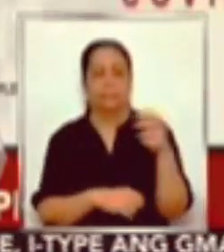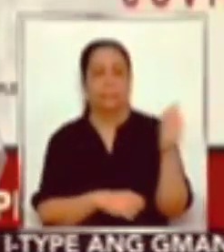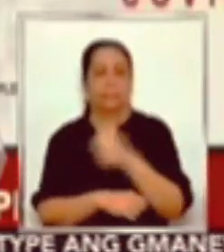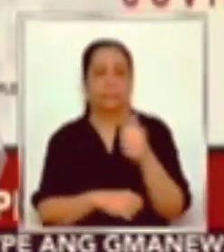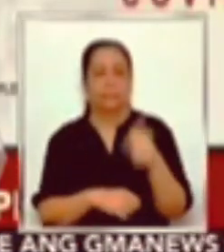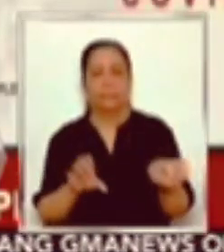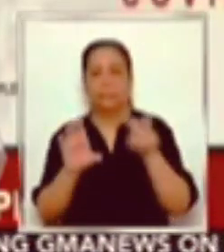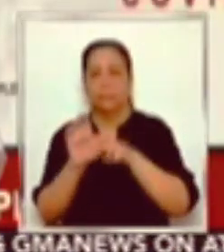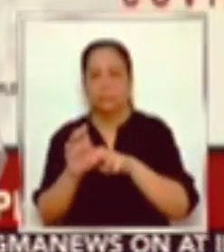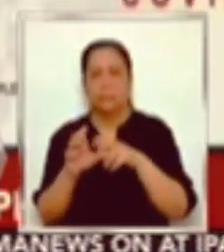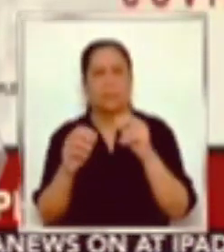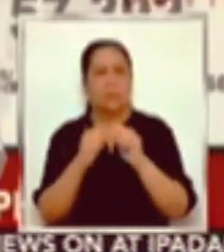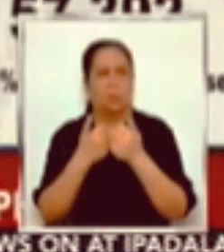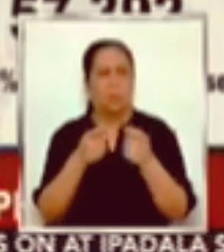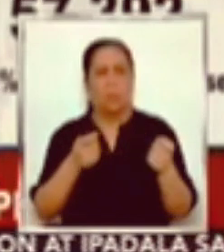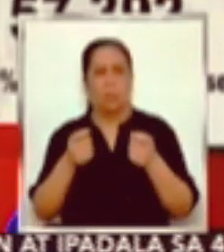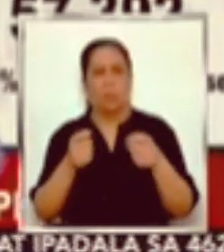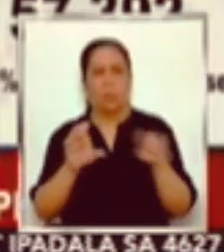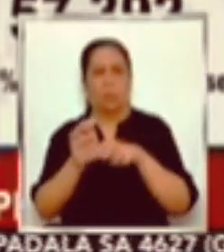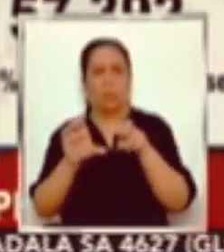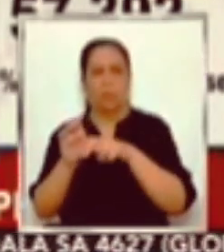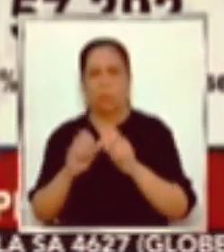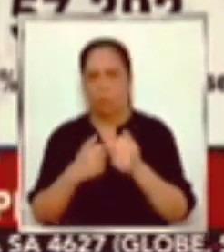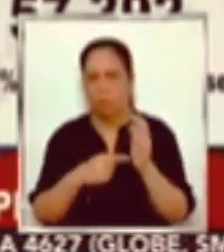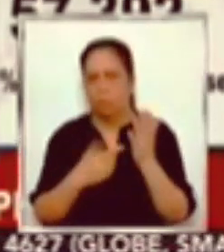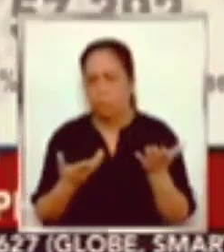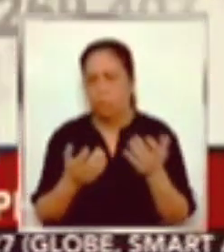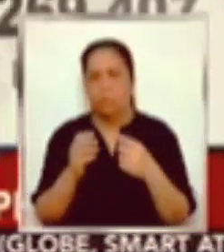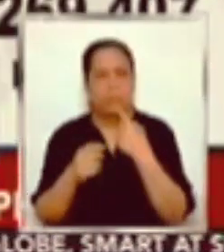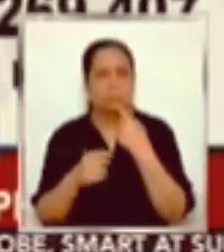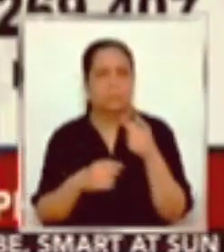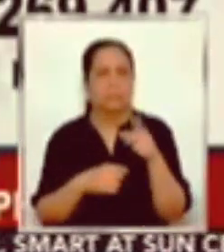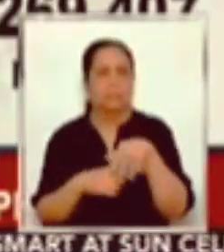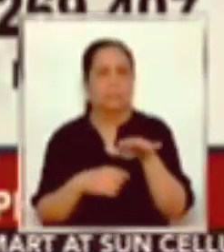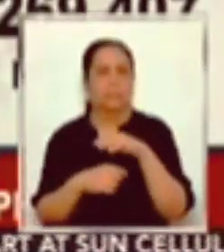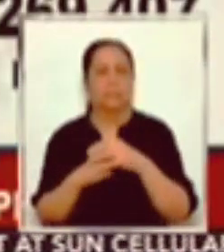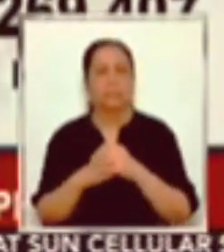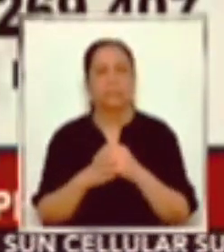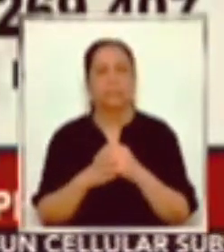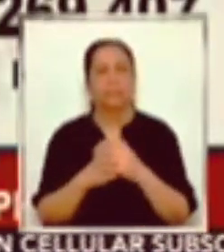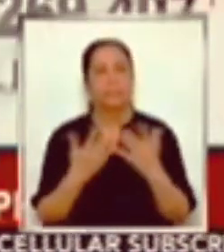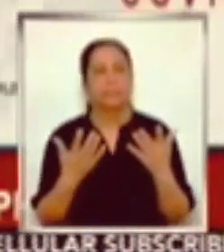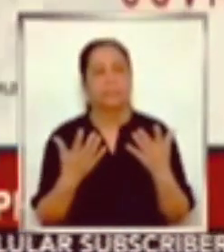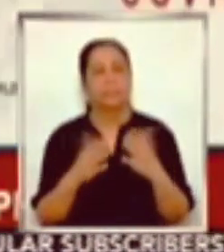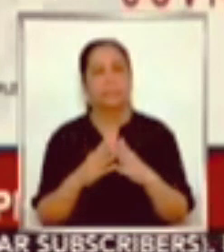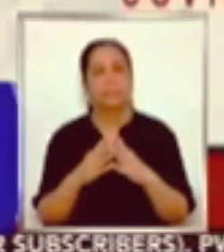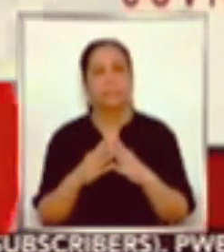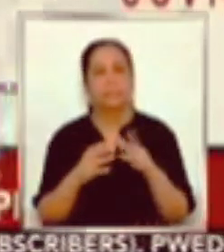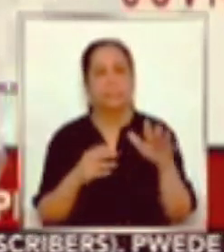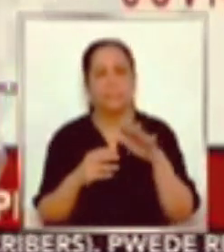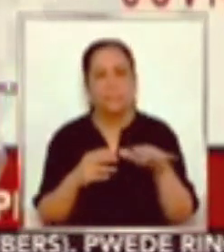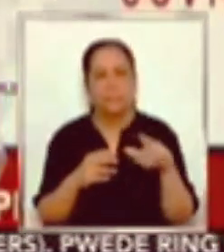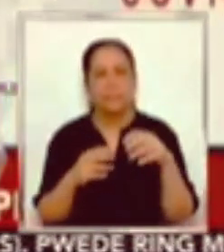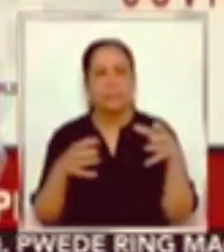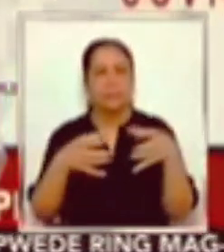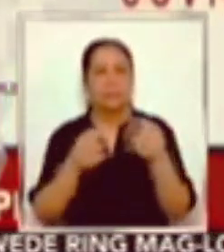and how we manage passengers. Kaya nga po yung sinasabi ng ng league. So they are suggesting